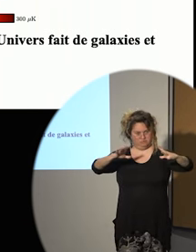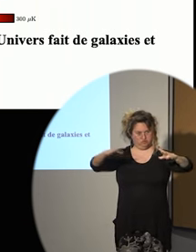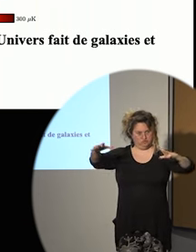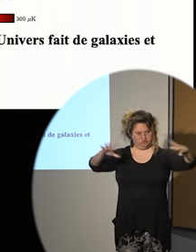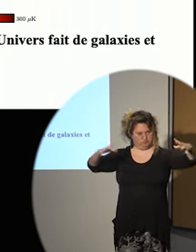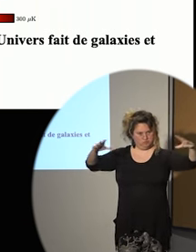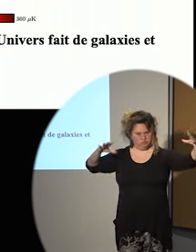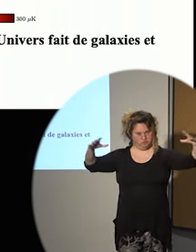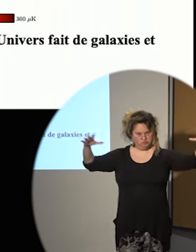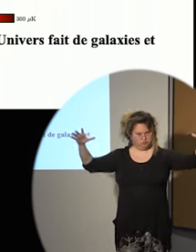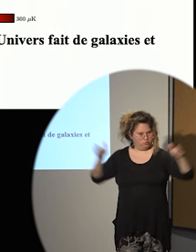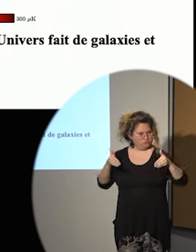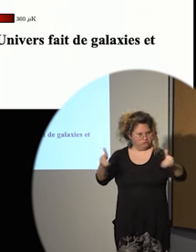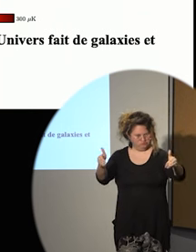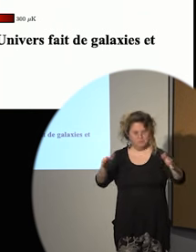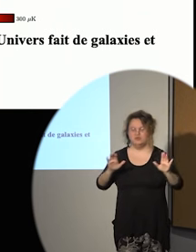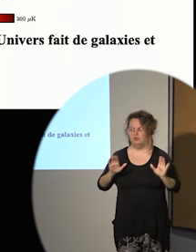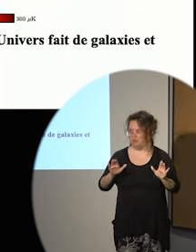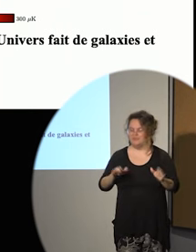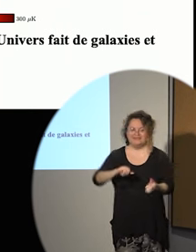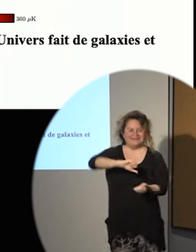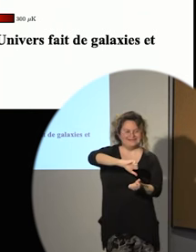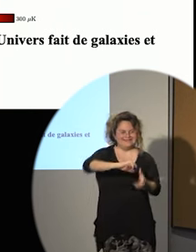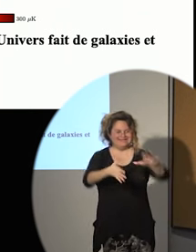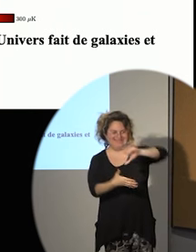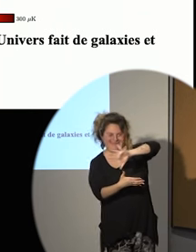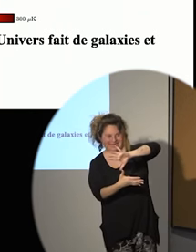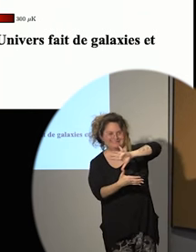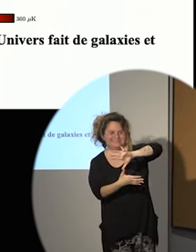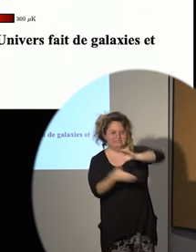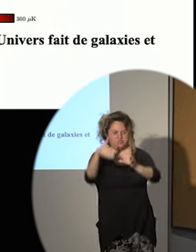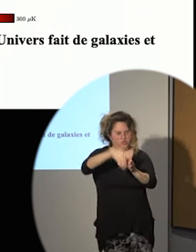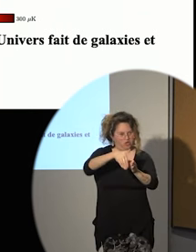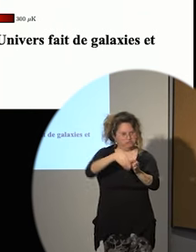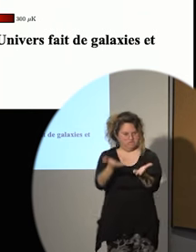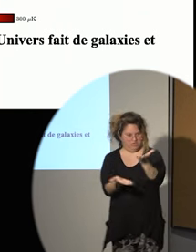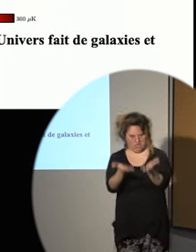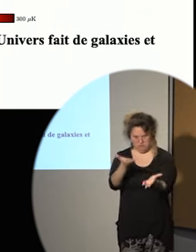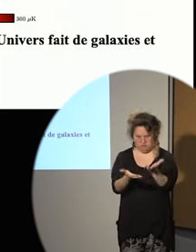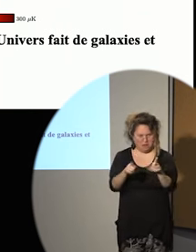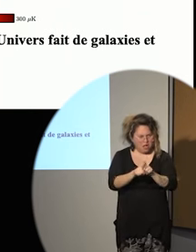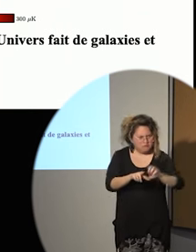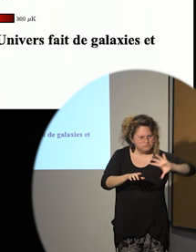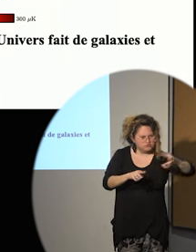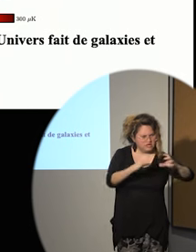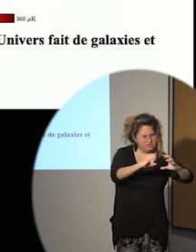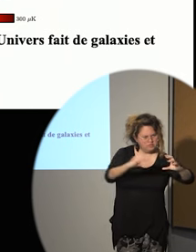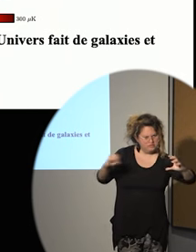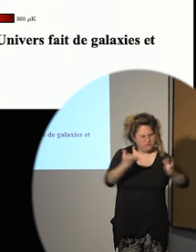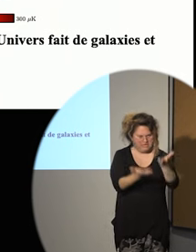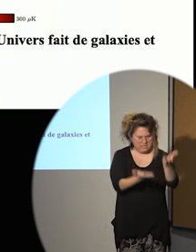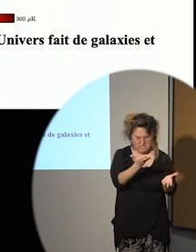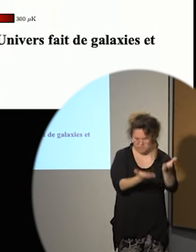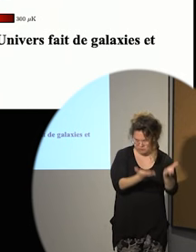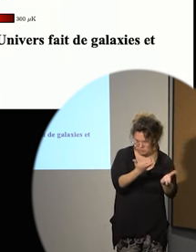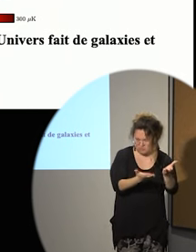une galaxie elle-même, bah, correspond à un équilibre comme un système planétaire entre la rotation des étoiles